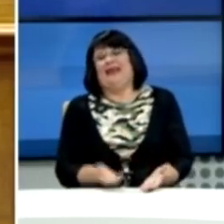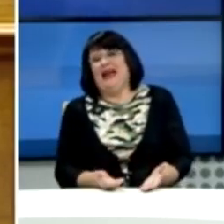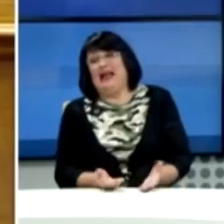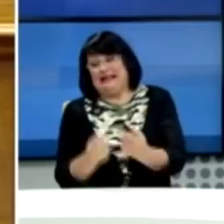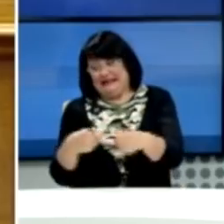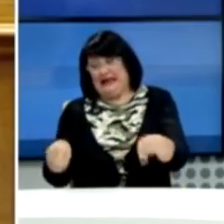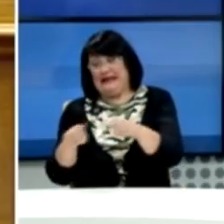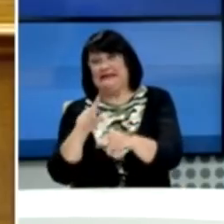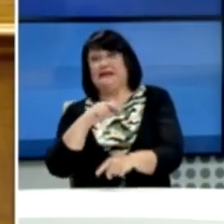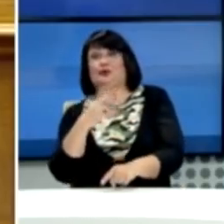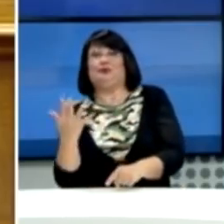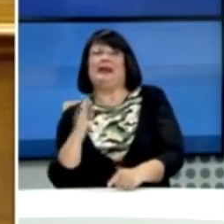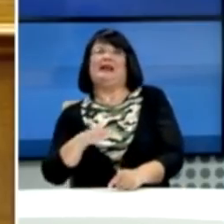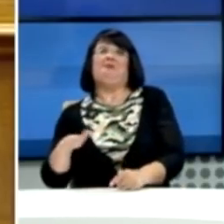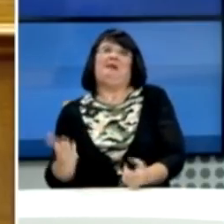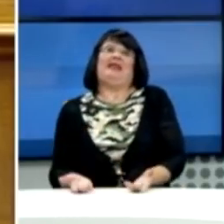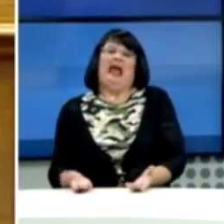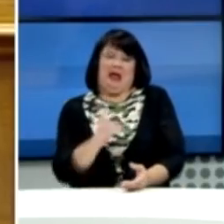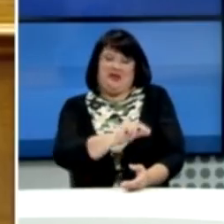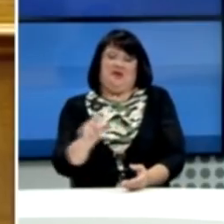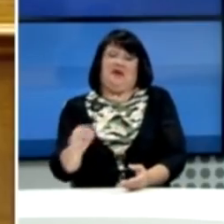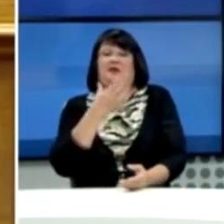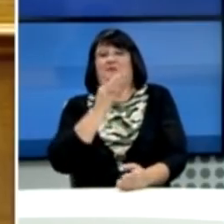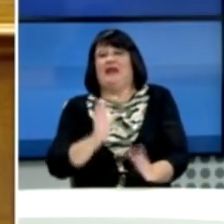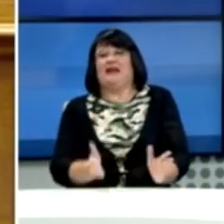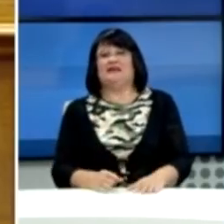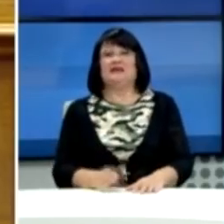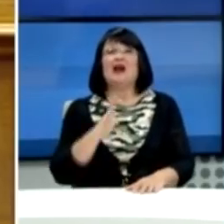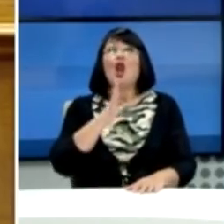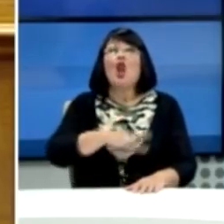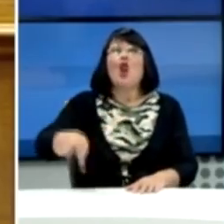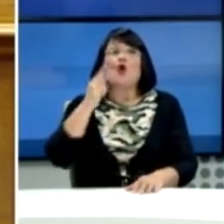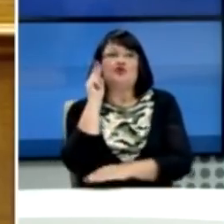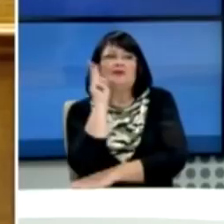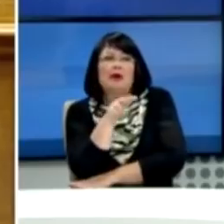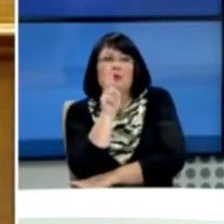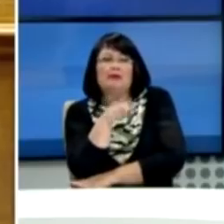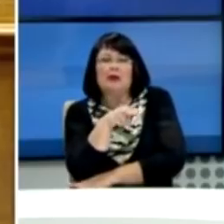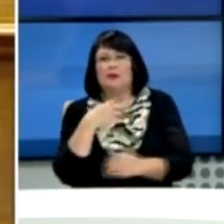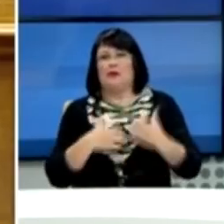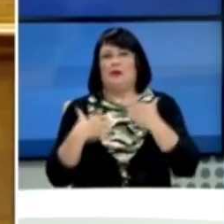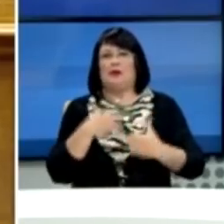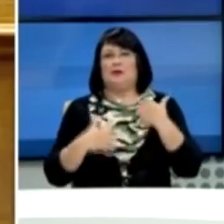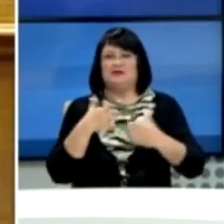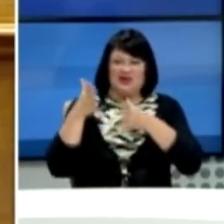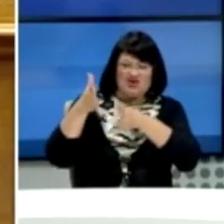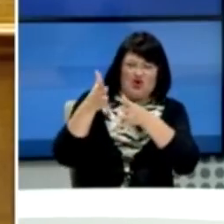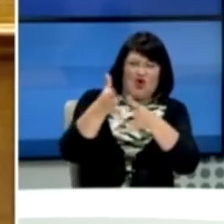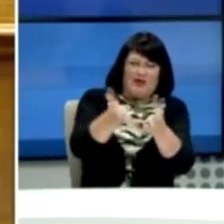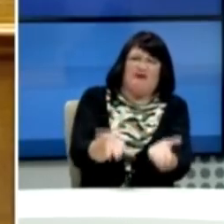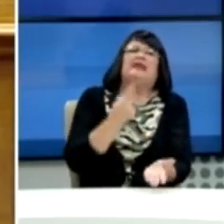σε μια τάξη 25 μαθητών. Αυτά βλέπει ο λαός μας και ανησυχεί. Νιώθει ότι τον